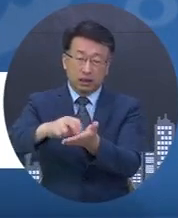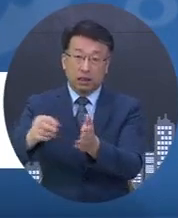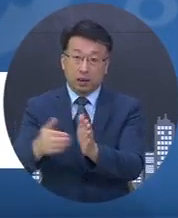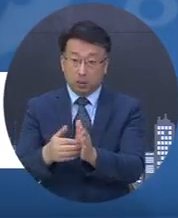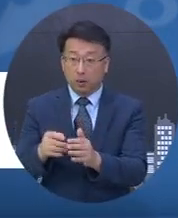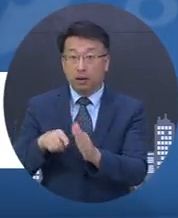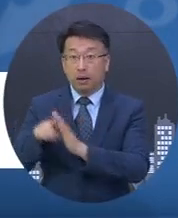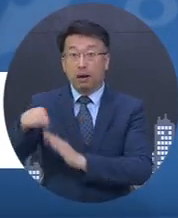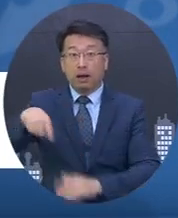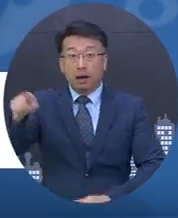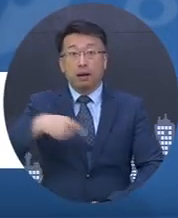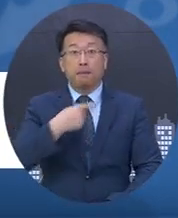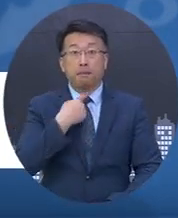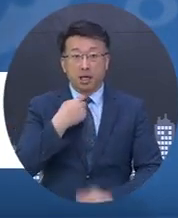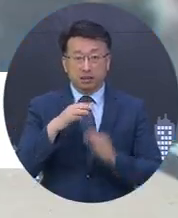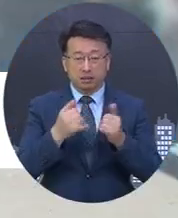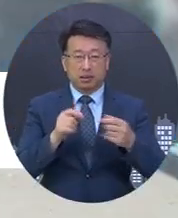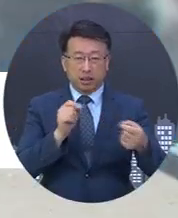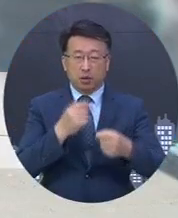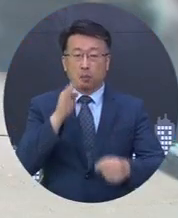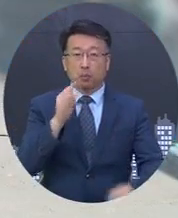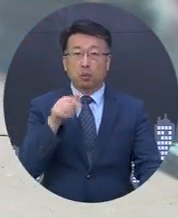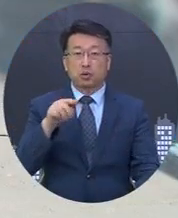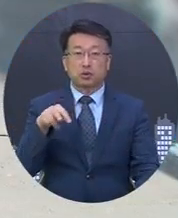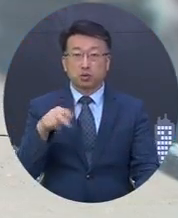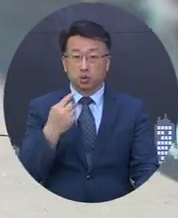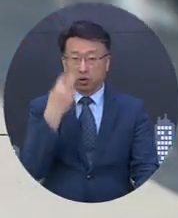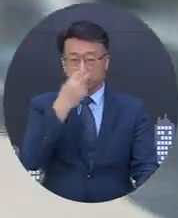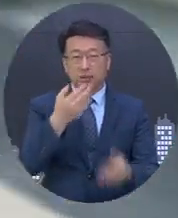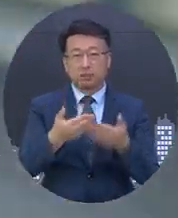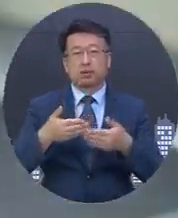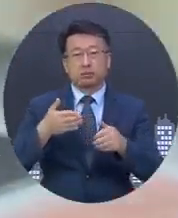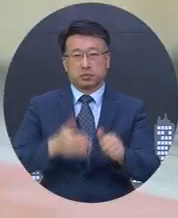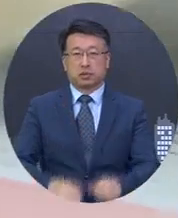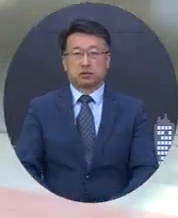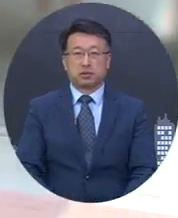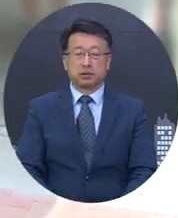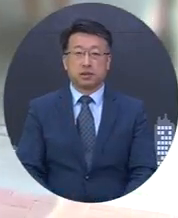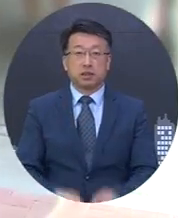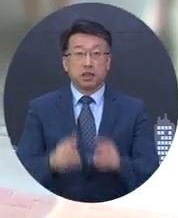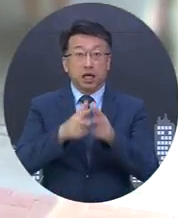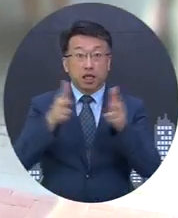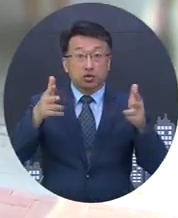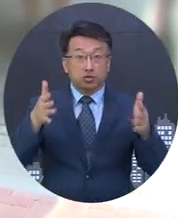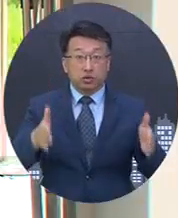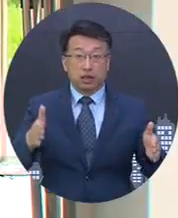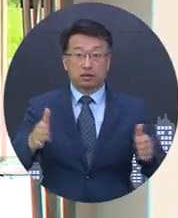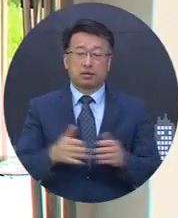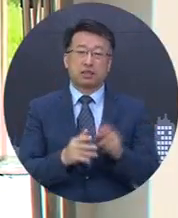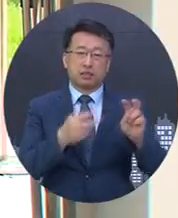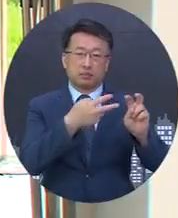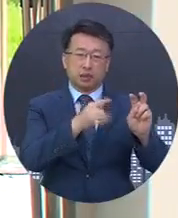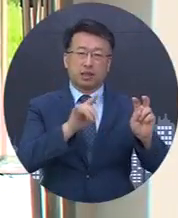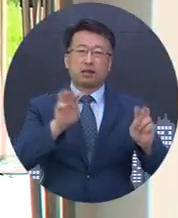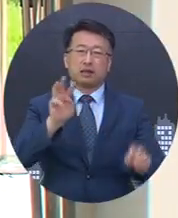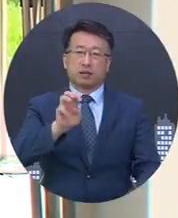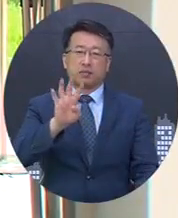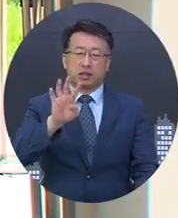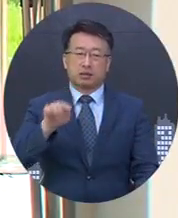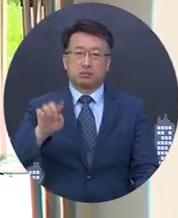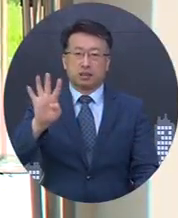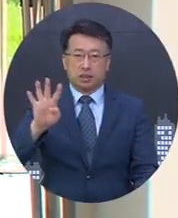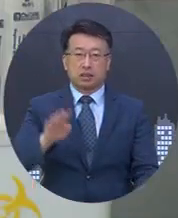보건소나 선별진료소를 찾아 지난 한 주간 확진자 가운데 20대가